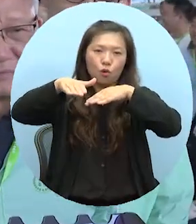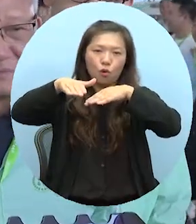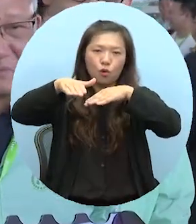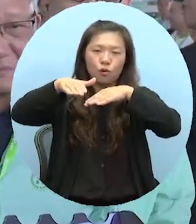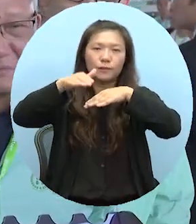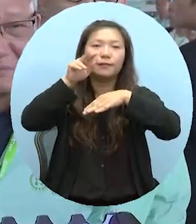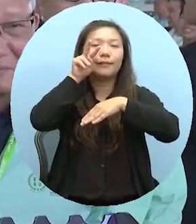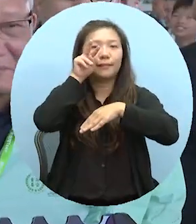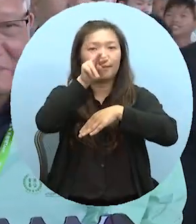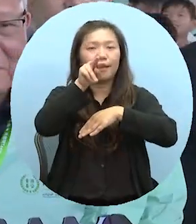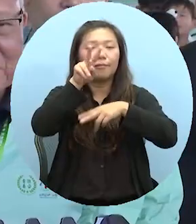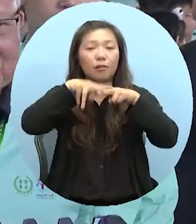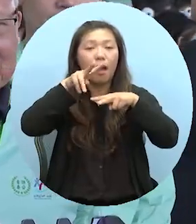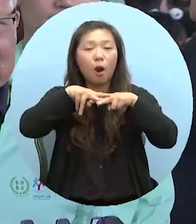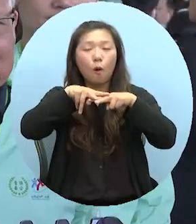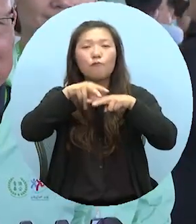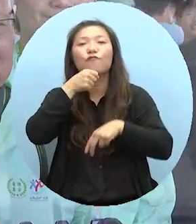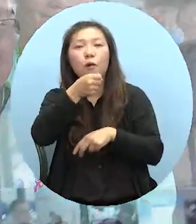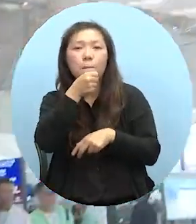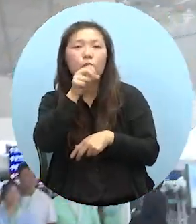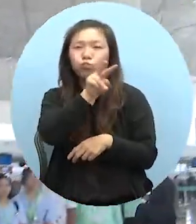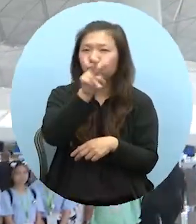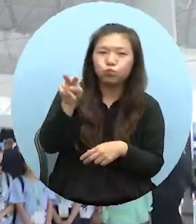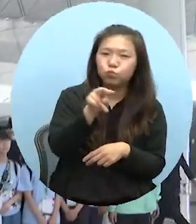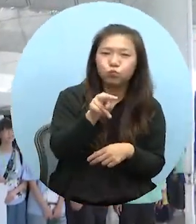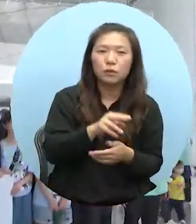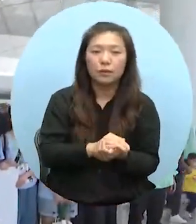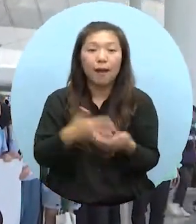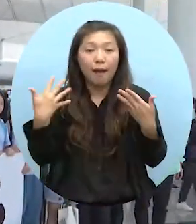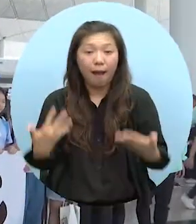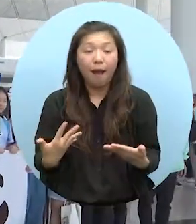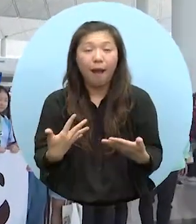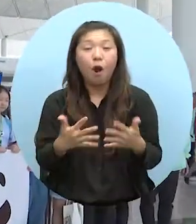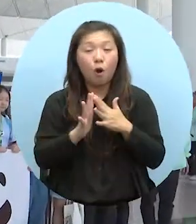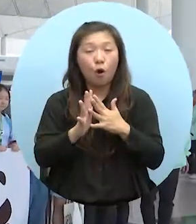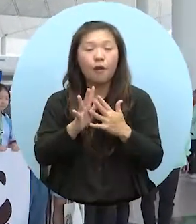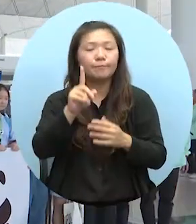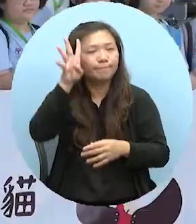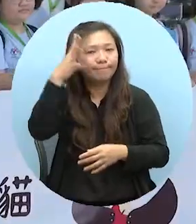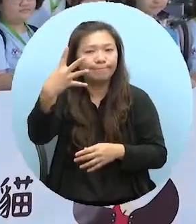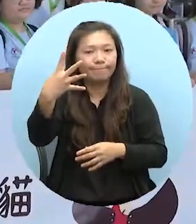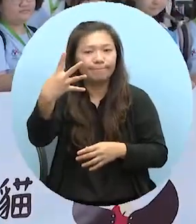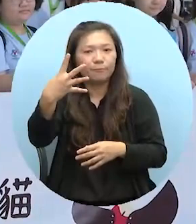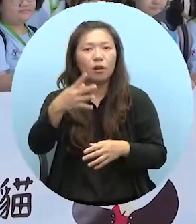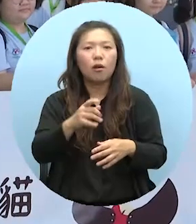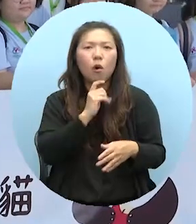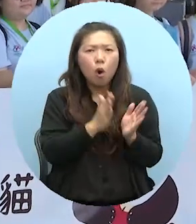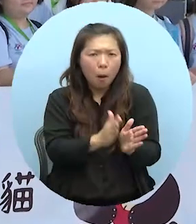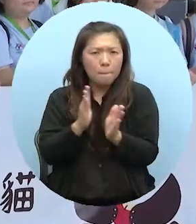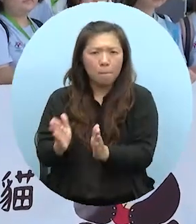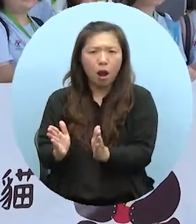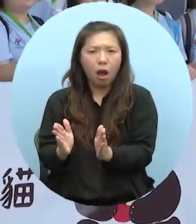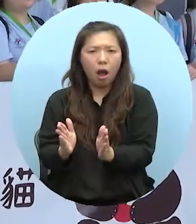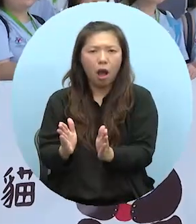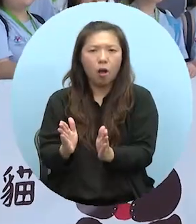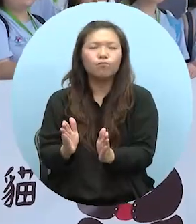去內地咧去訪問嘅，去參觀嘅。咁呢次個旅程咧四日，嗰個行程嘅安排咧係